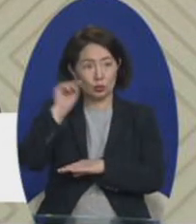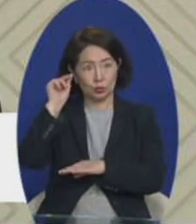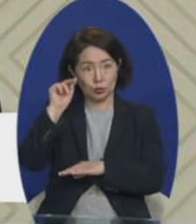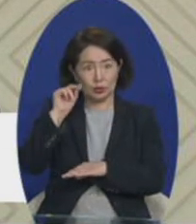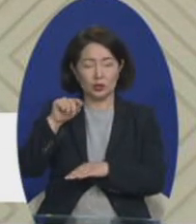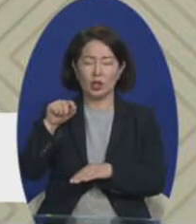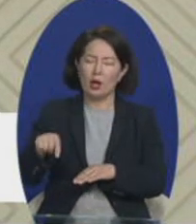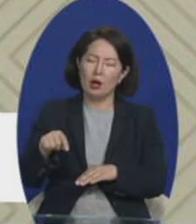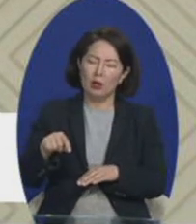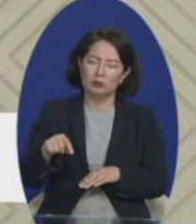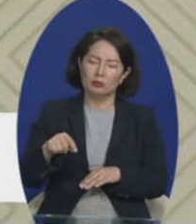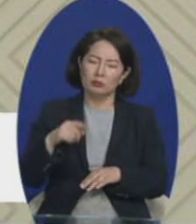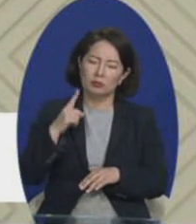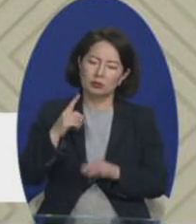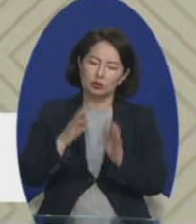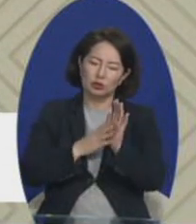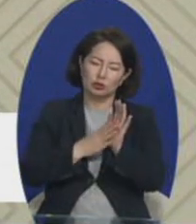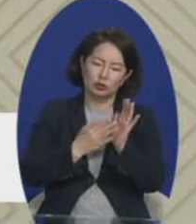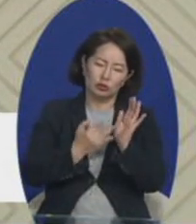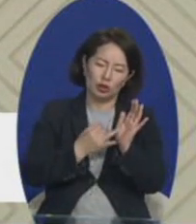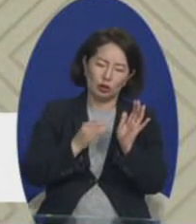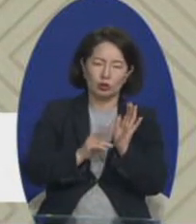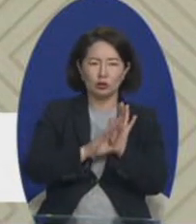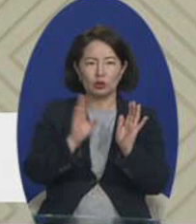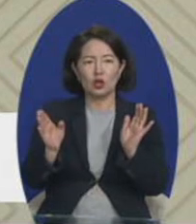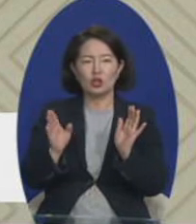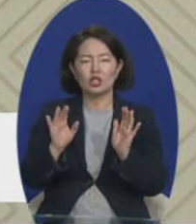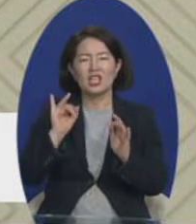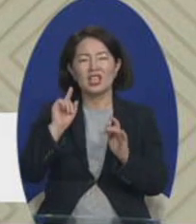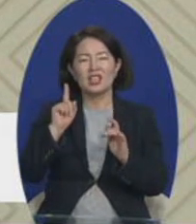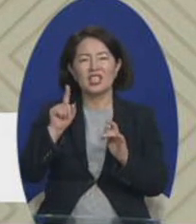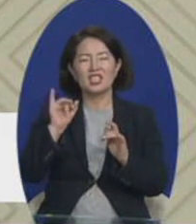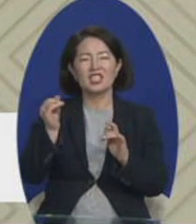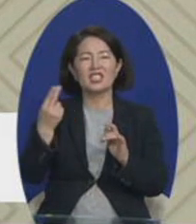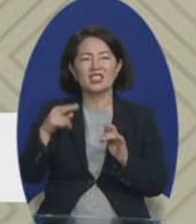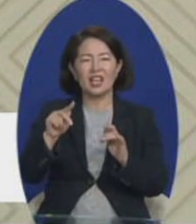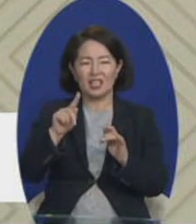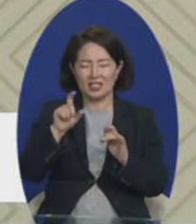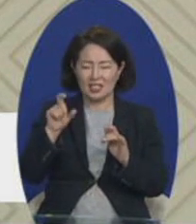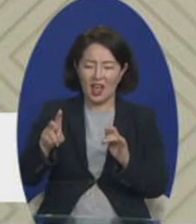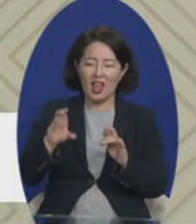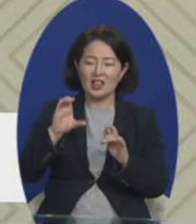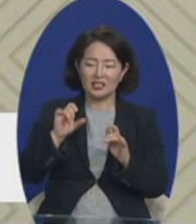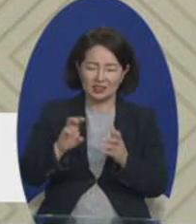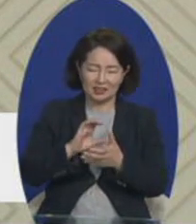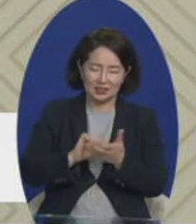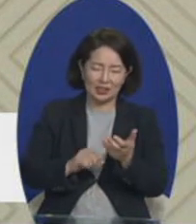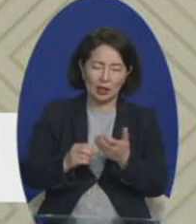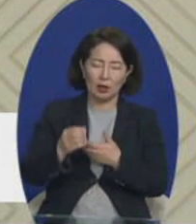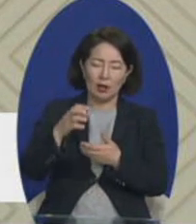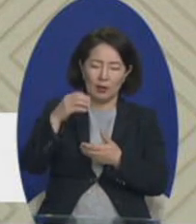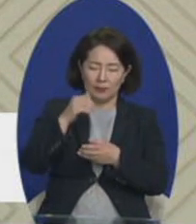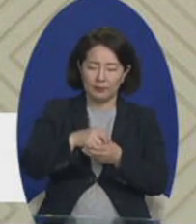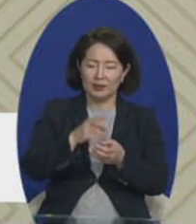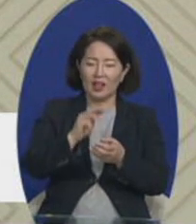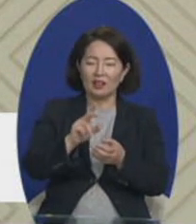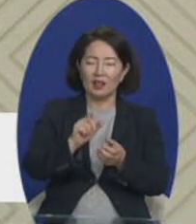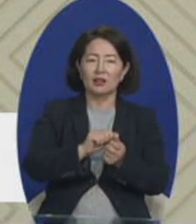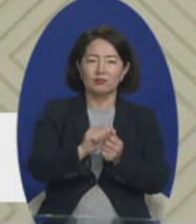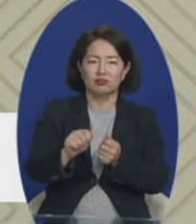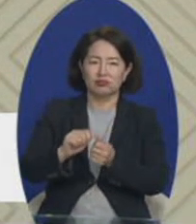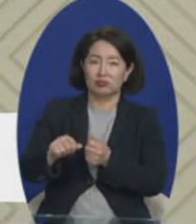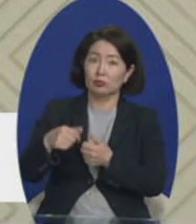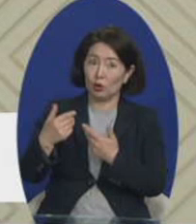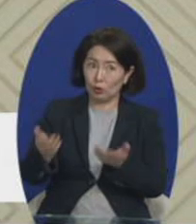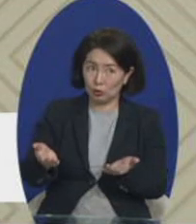хүртэл одоо 97 оноос хойш боловсролын зээлийн сангаас нэг их найдын төргийг энэ боловсролын зээлийн санд одоо оюутнуудын зээлийн тэтгэлэгт